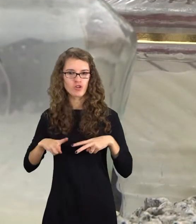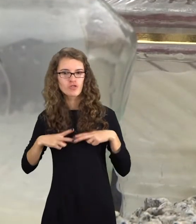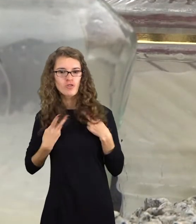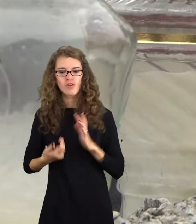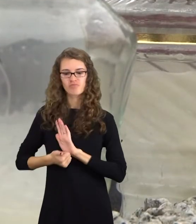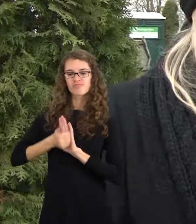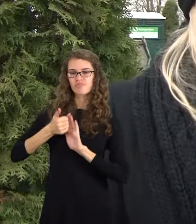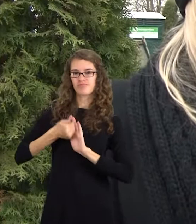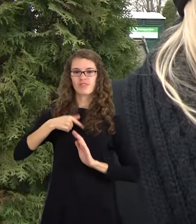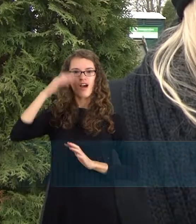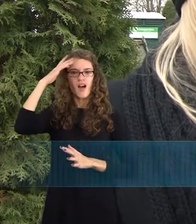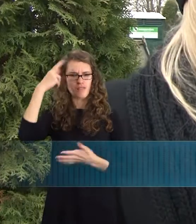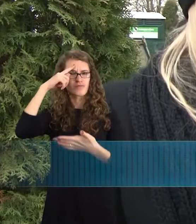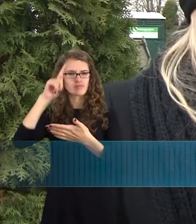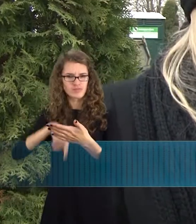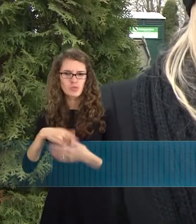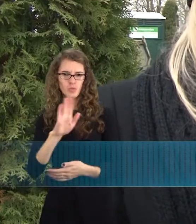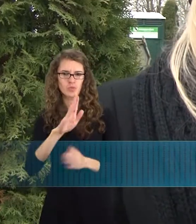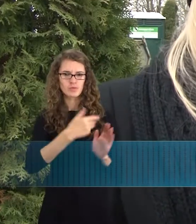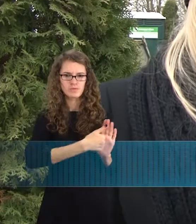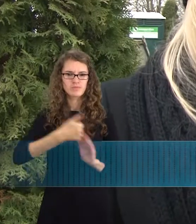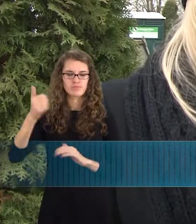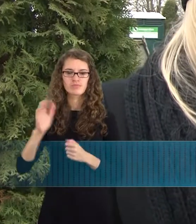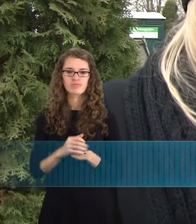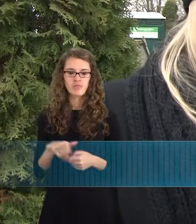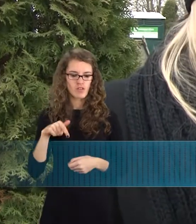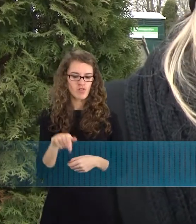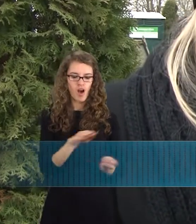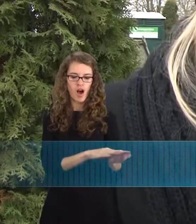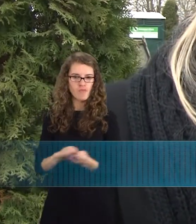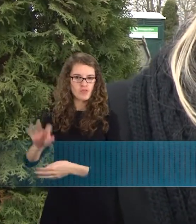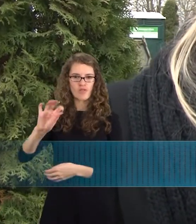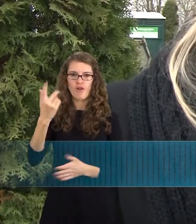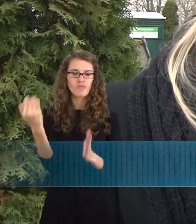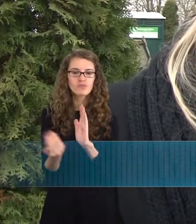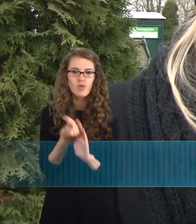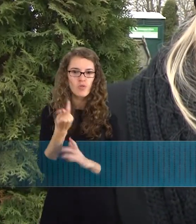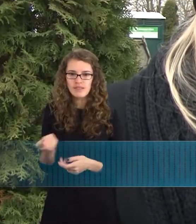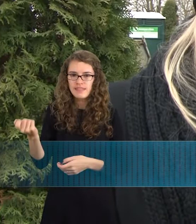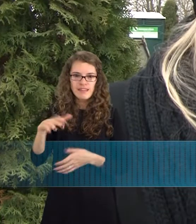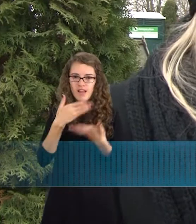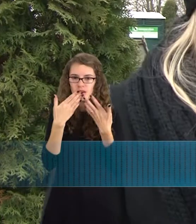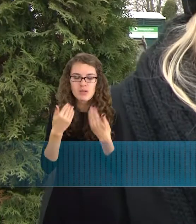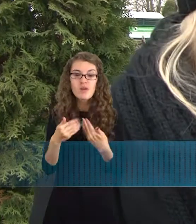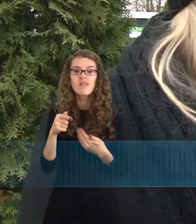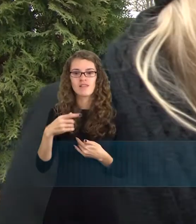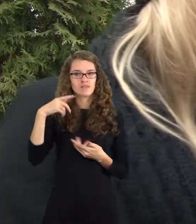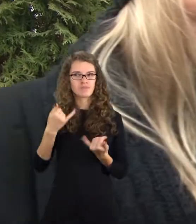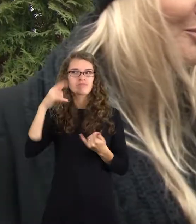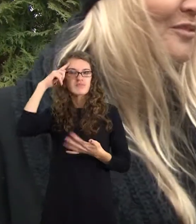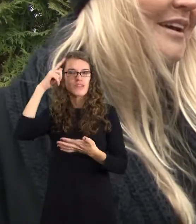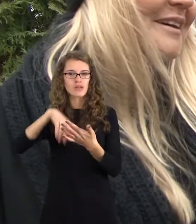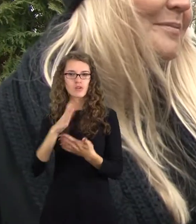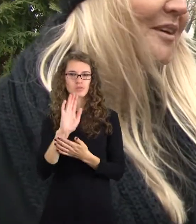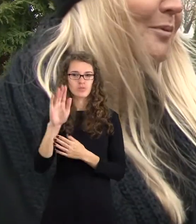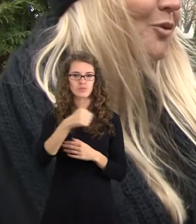idėja pasiteisins. Tai yra naujovė mūsų kapinėse, to niekados nėra buvę ir tikimės, kad tai pasiteisins. Jau matom, ant lentynos turim du